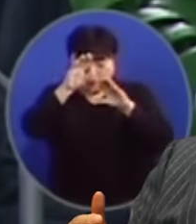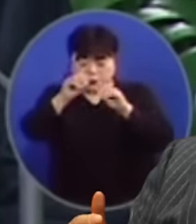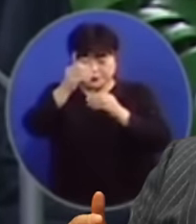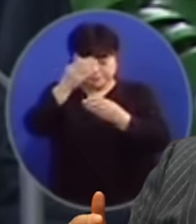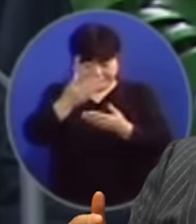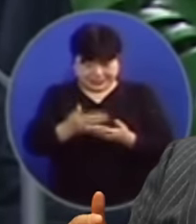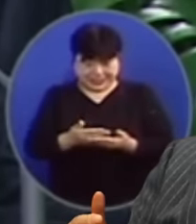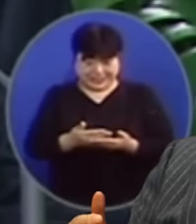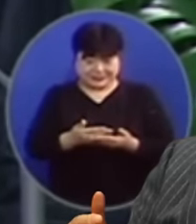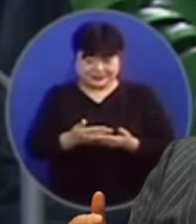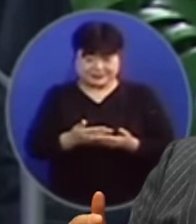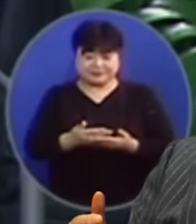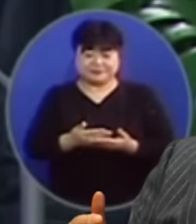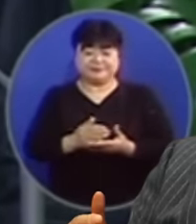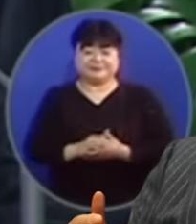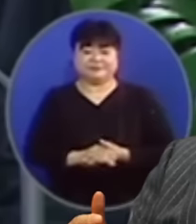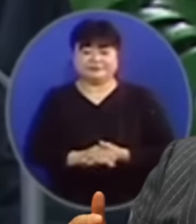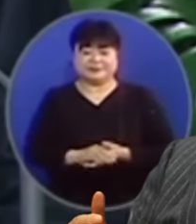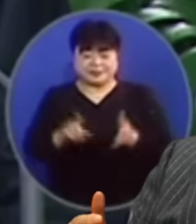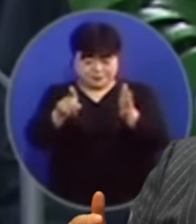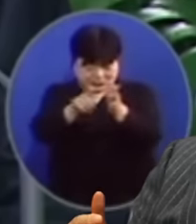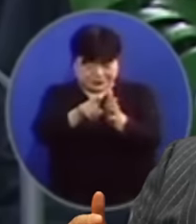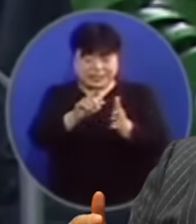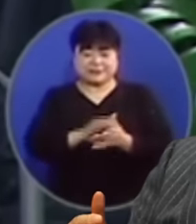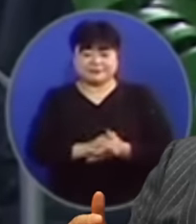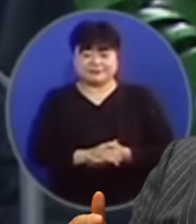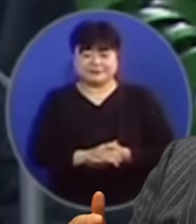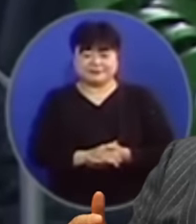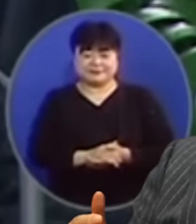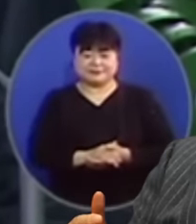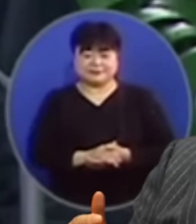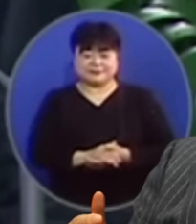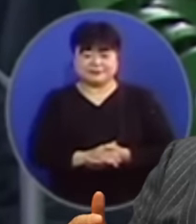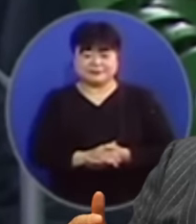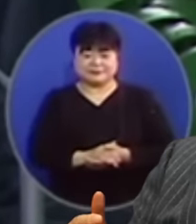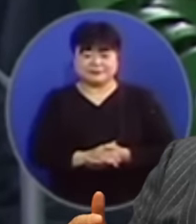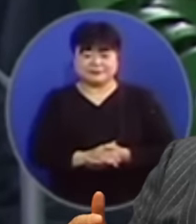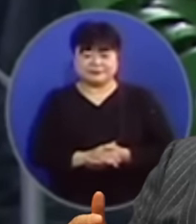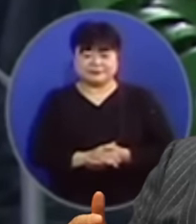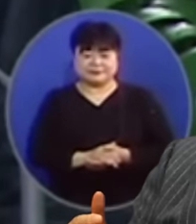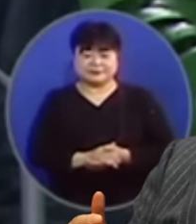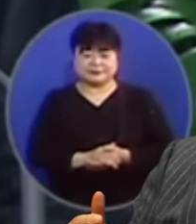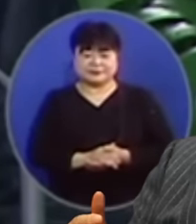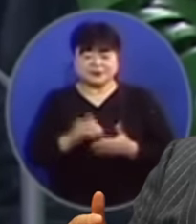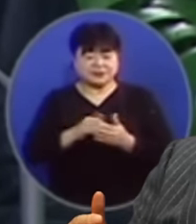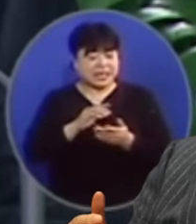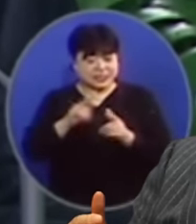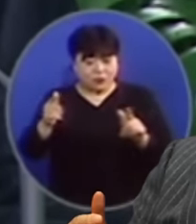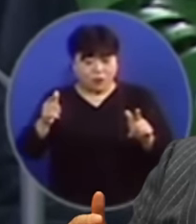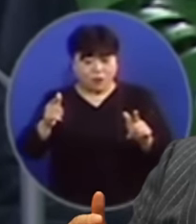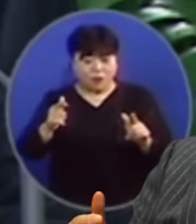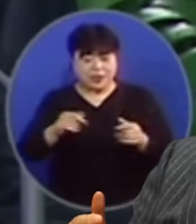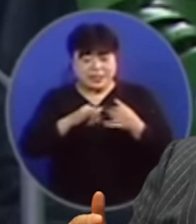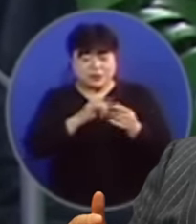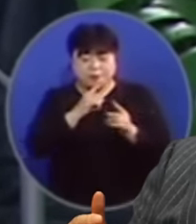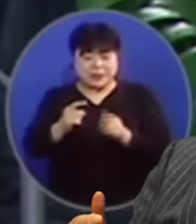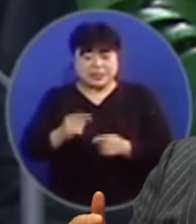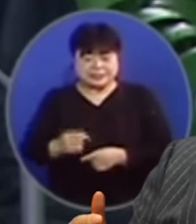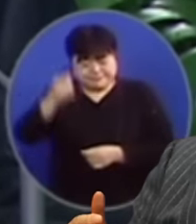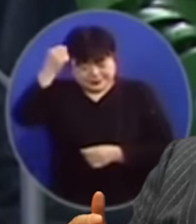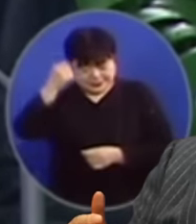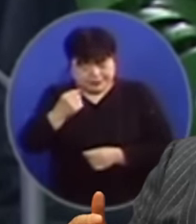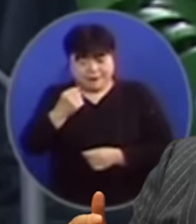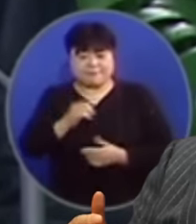나음을 입었다고 믿습니다. 그렇게만 해서는 안 되는 것입니다. 내가 그 약속의 말씀을